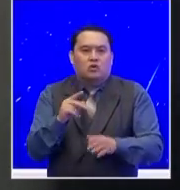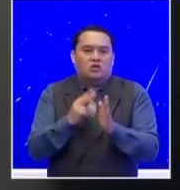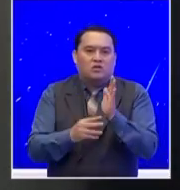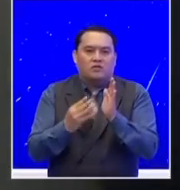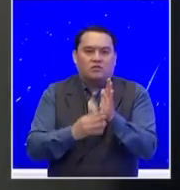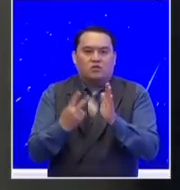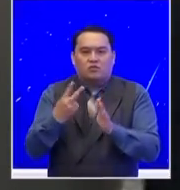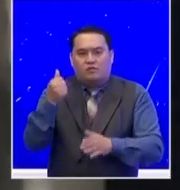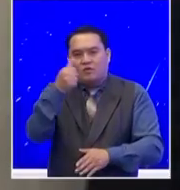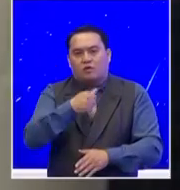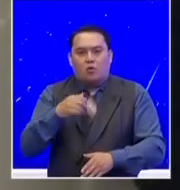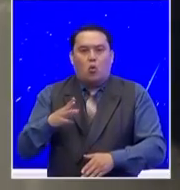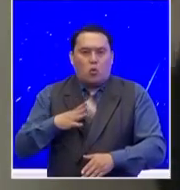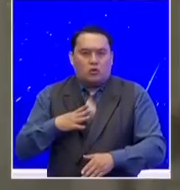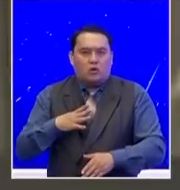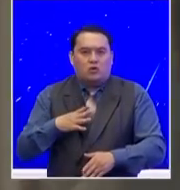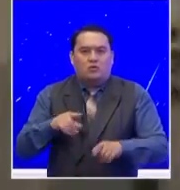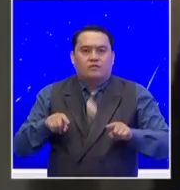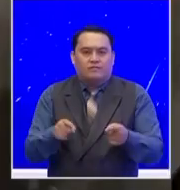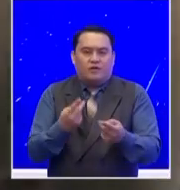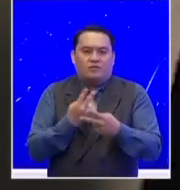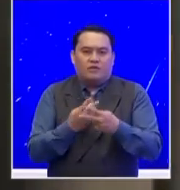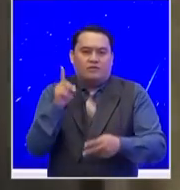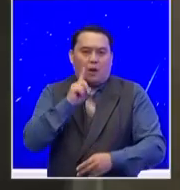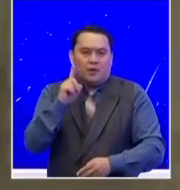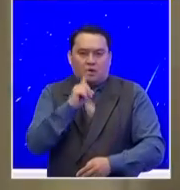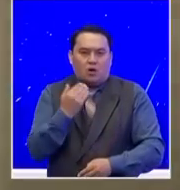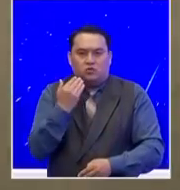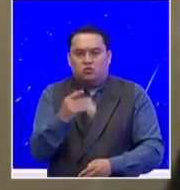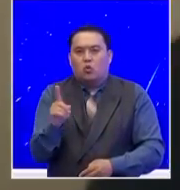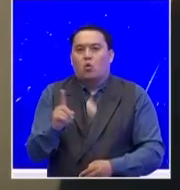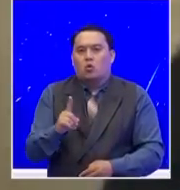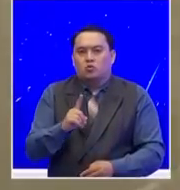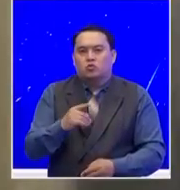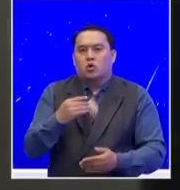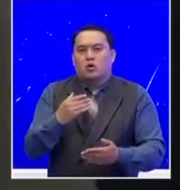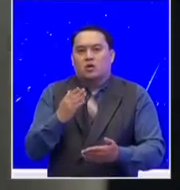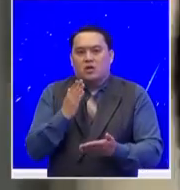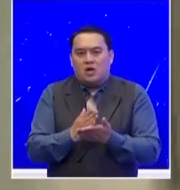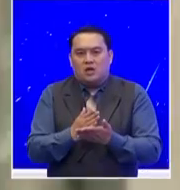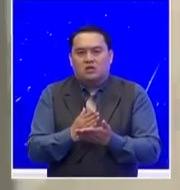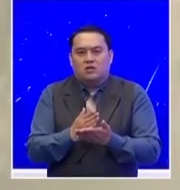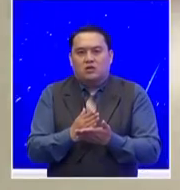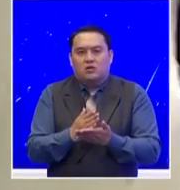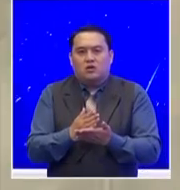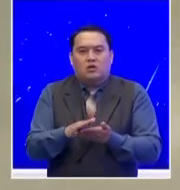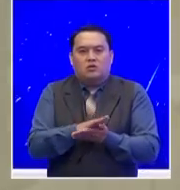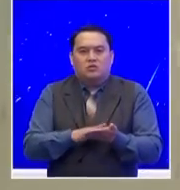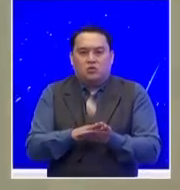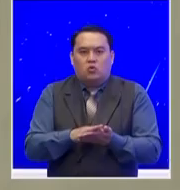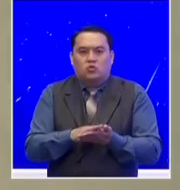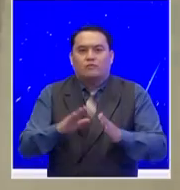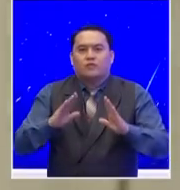задержанный гражданин 1992 года рождения водворен в изолятор временного содержания. Но это все не идет ни в какое